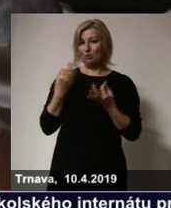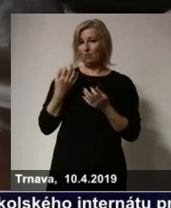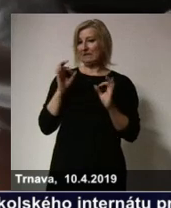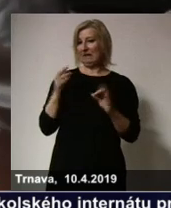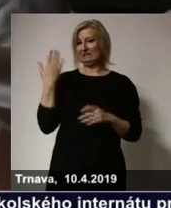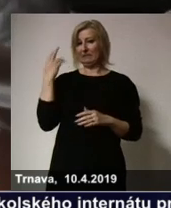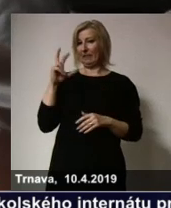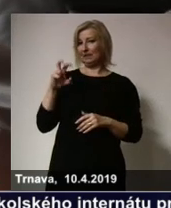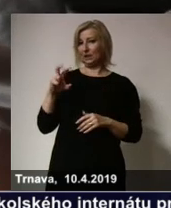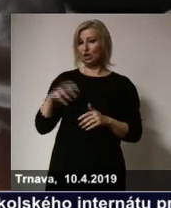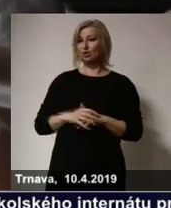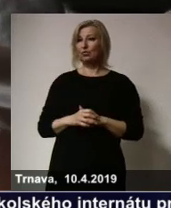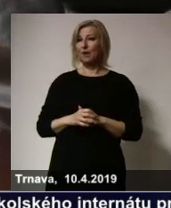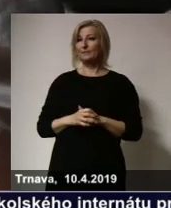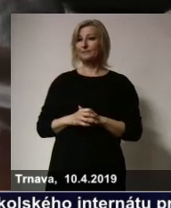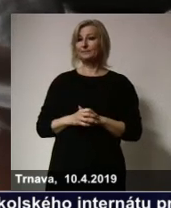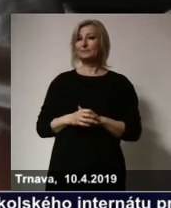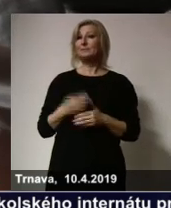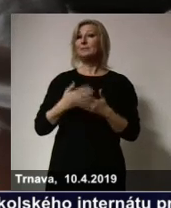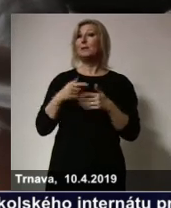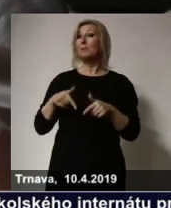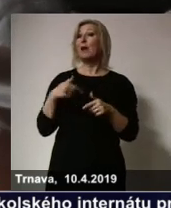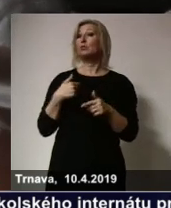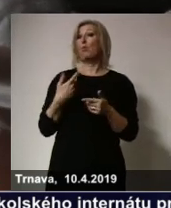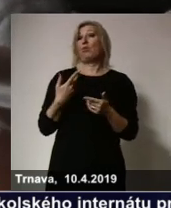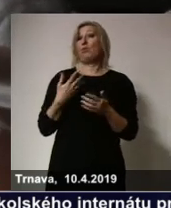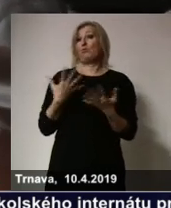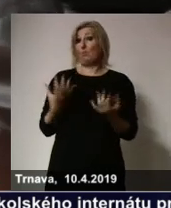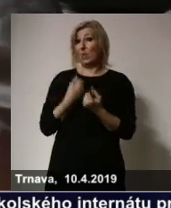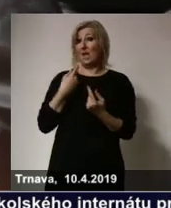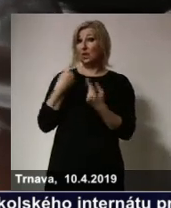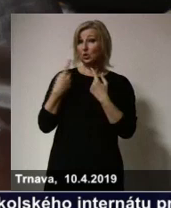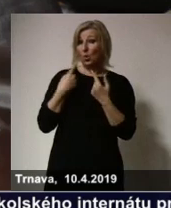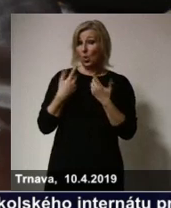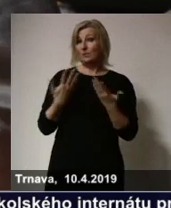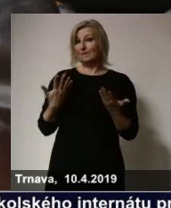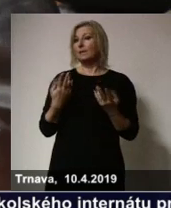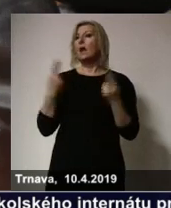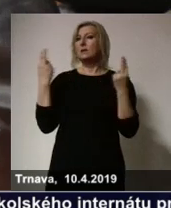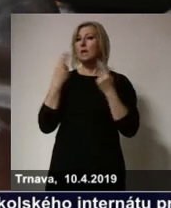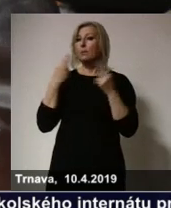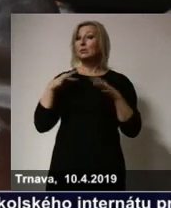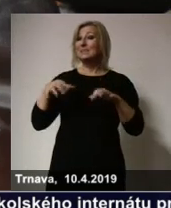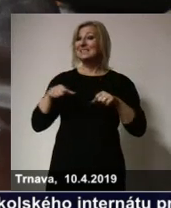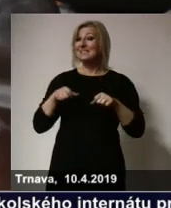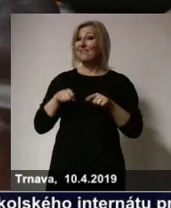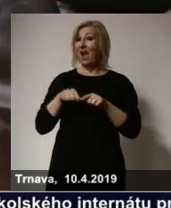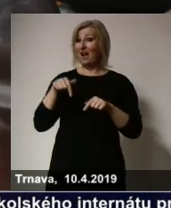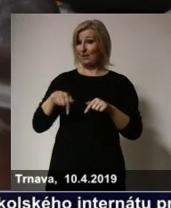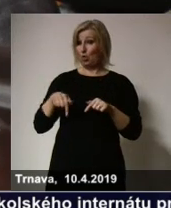týždne, takže než príde k nejakej dohode. Samozrejme, pri schválení tohoto uznesenia